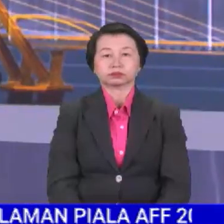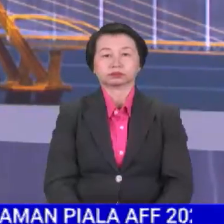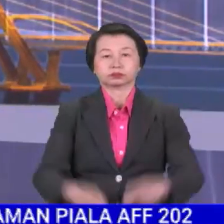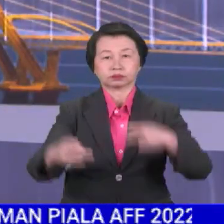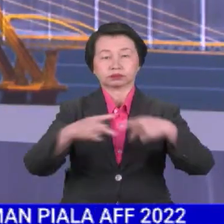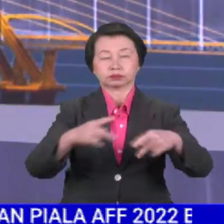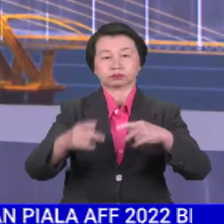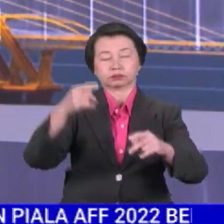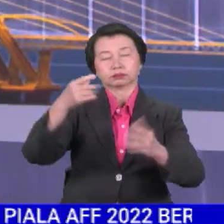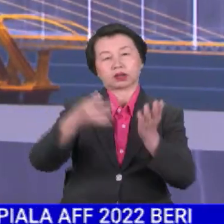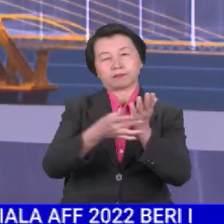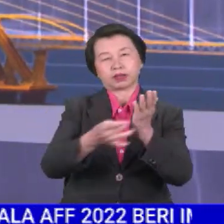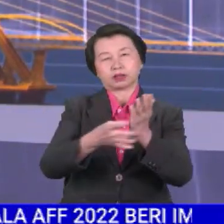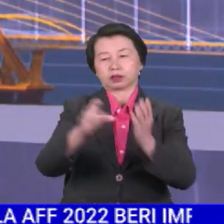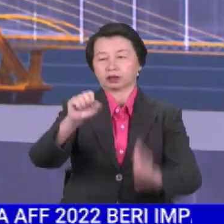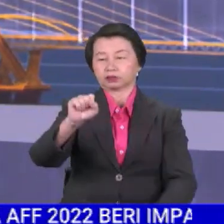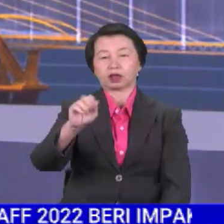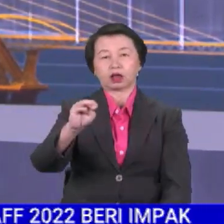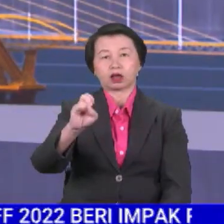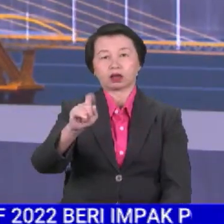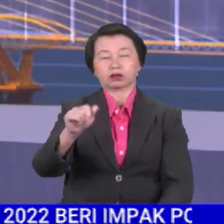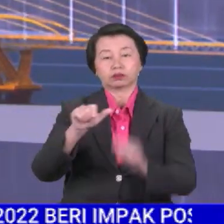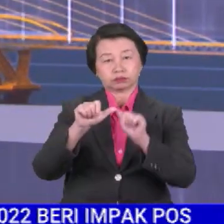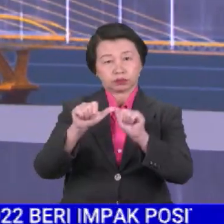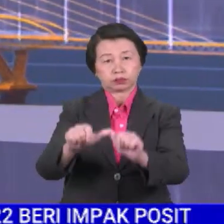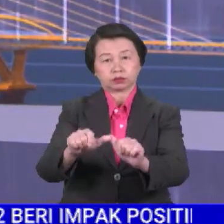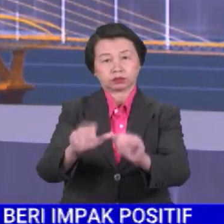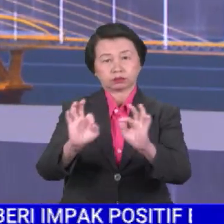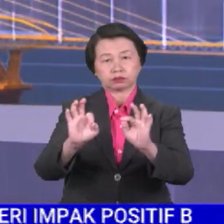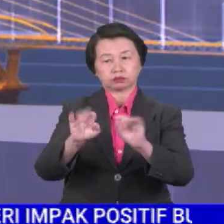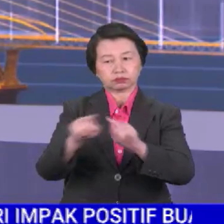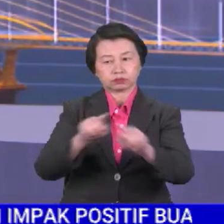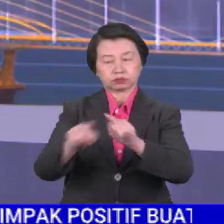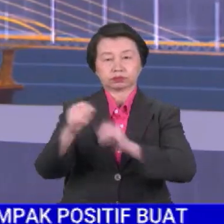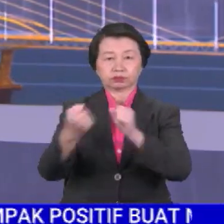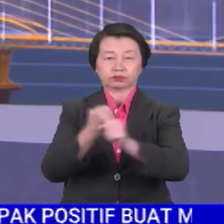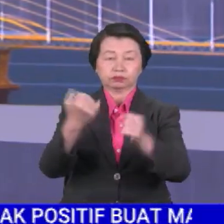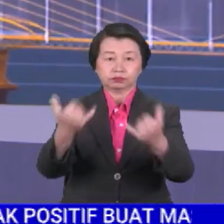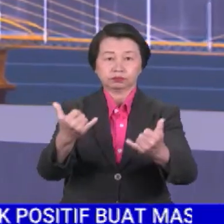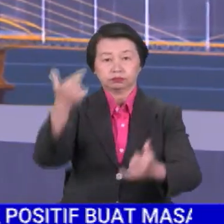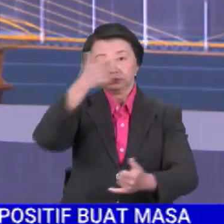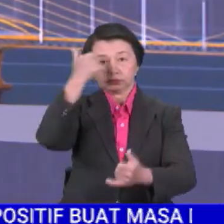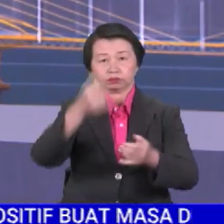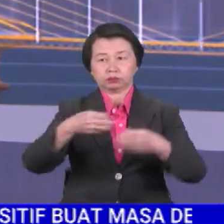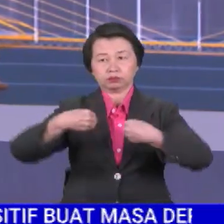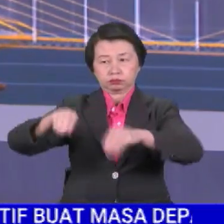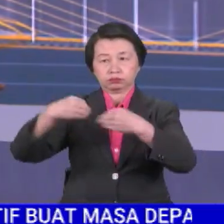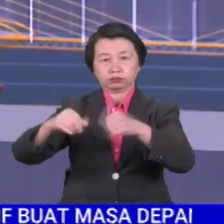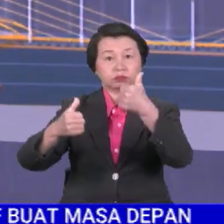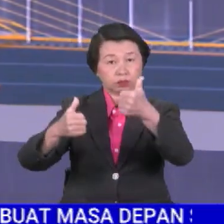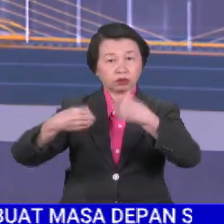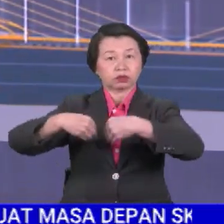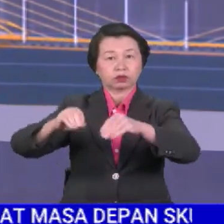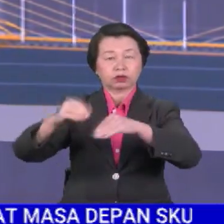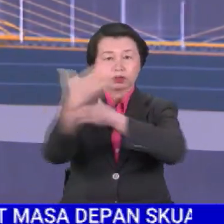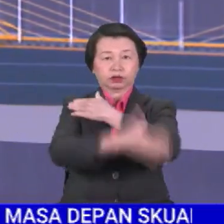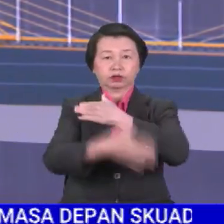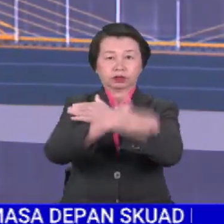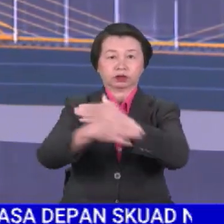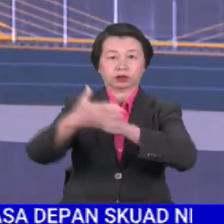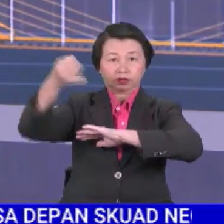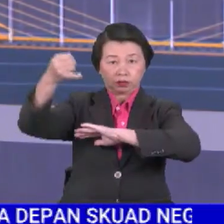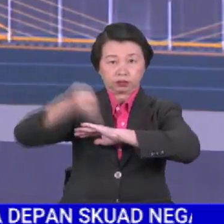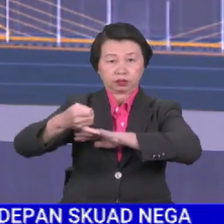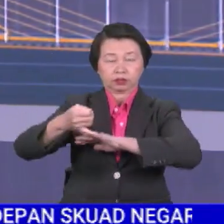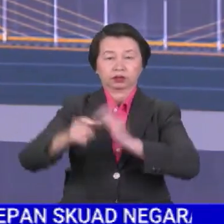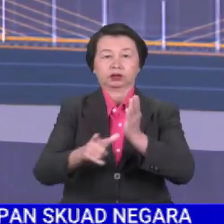pasaran minyak sawit Malaysia dijangka kekal mantap dan kompetitif tahun ini. Ekoran permintaan berterusan oleh negara-negara